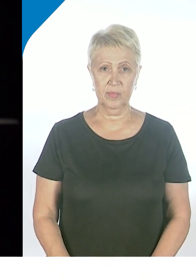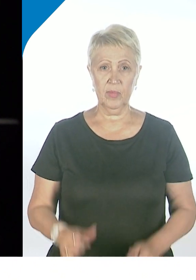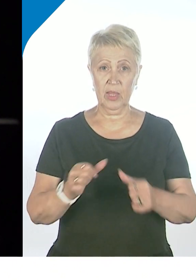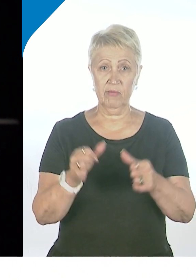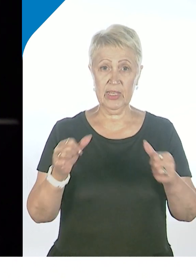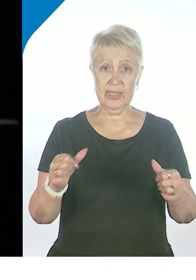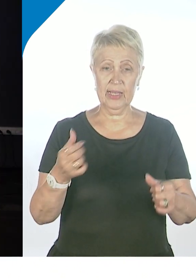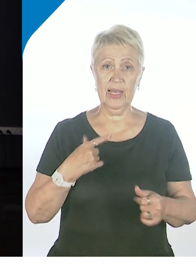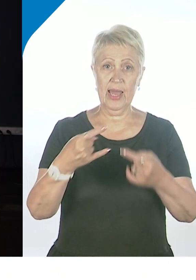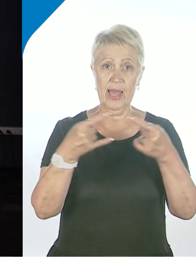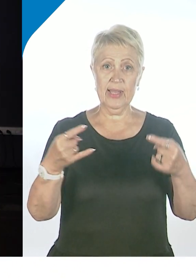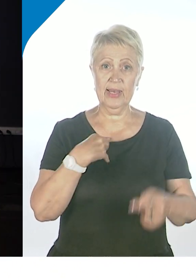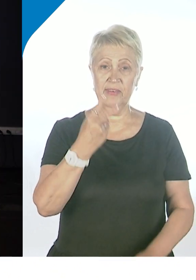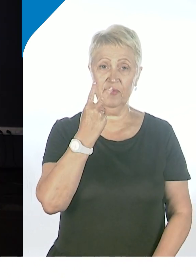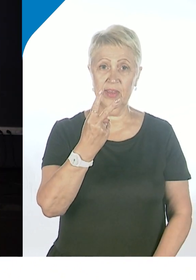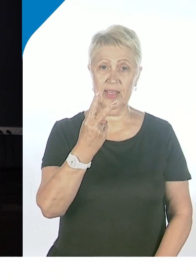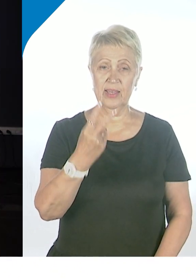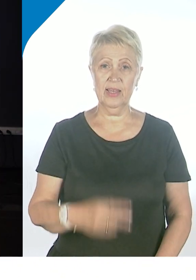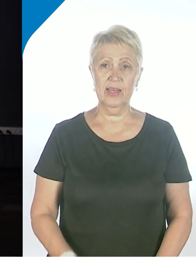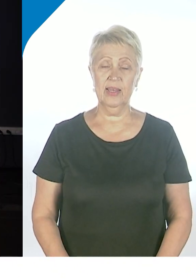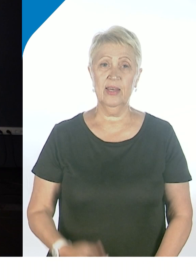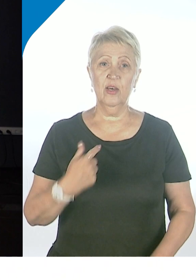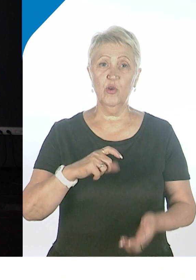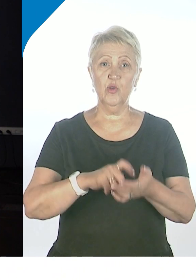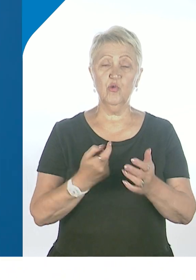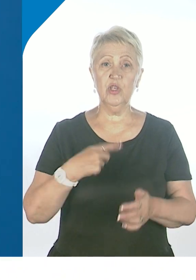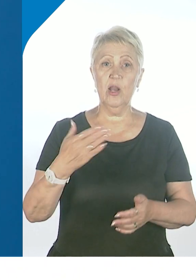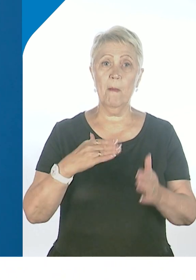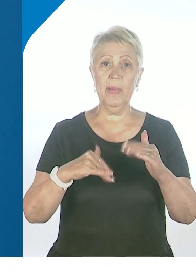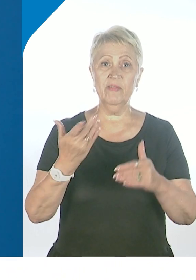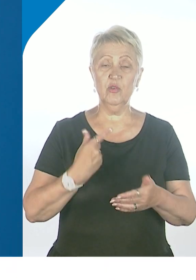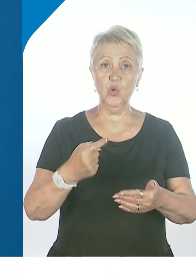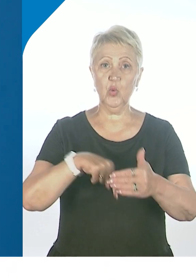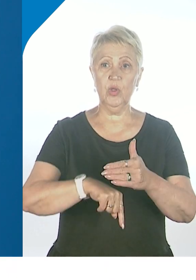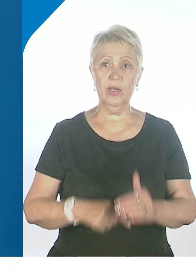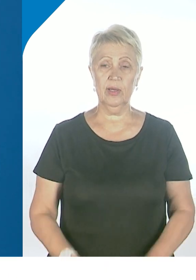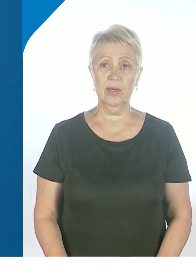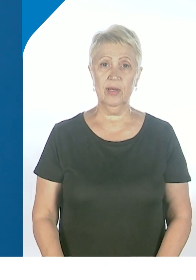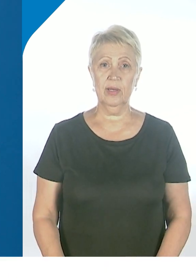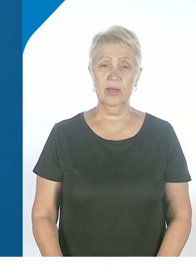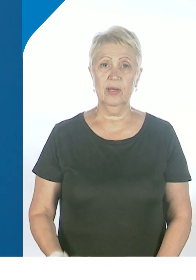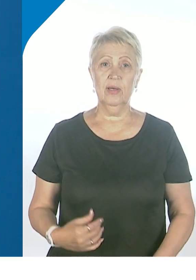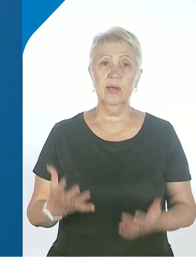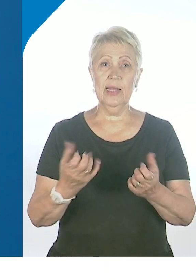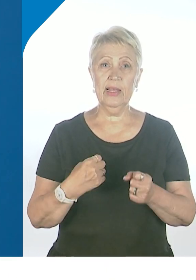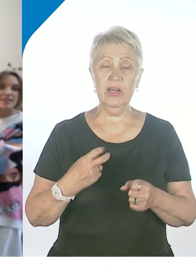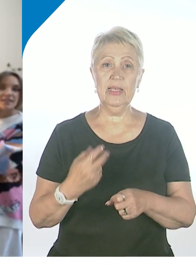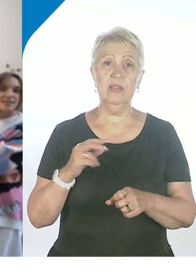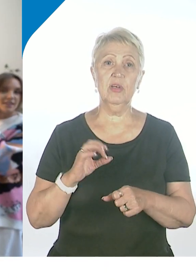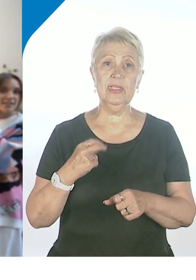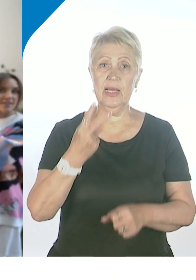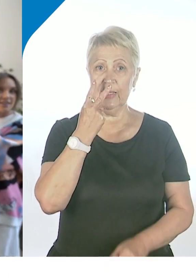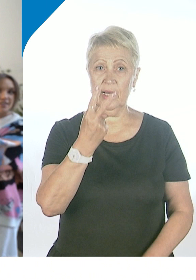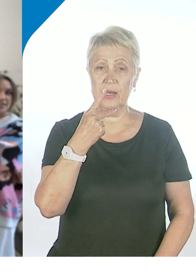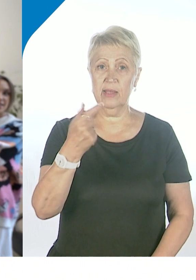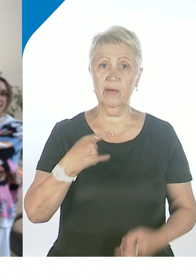создания телевидения. В общем, изучили профессию изнутри. Да. Ну что, давайте заглянем в телевизионный мир. Что было бы